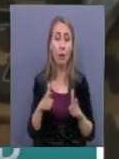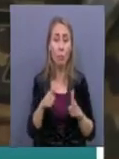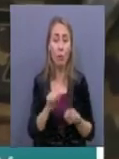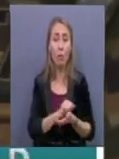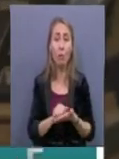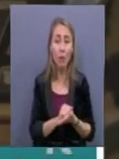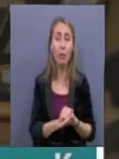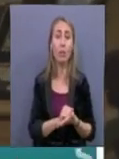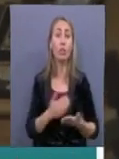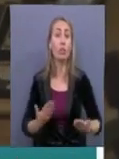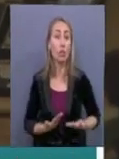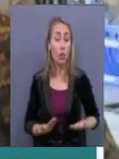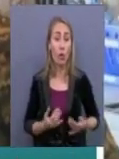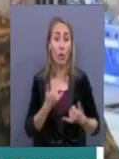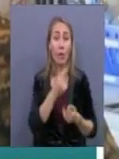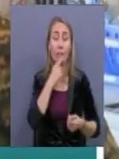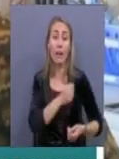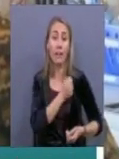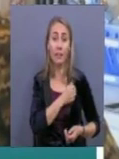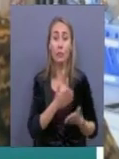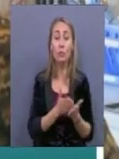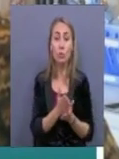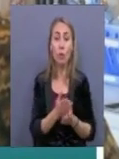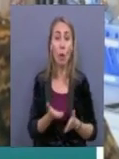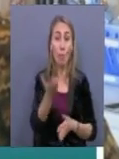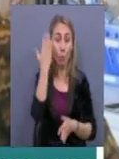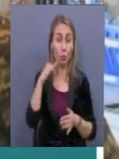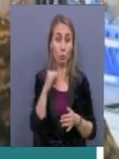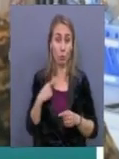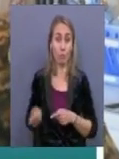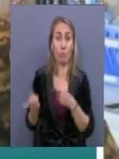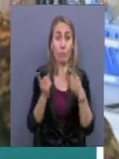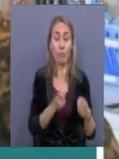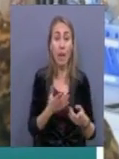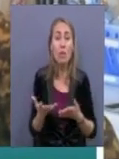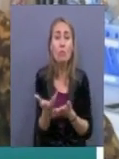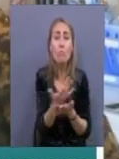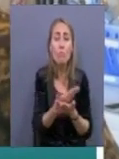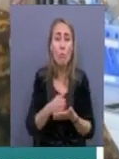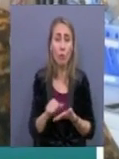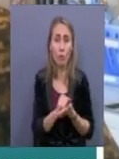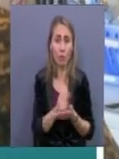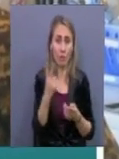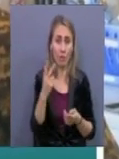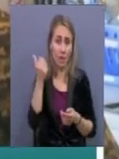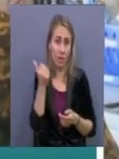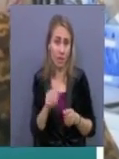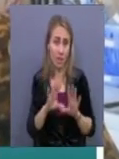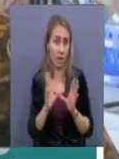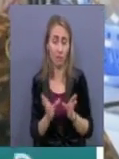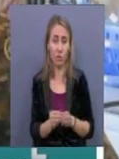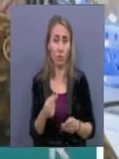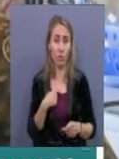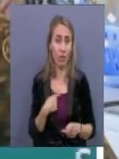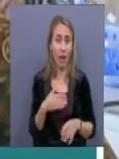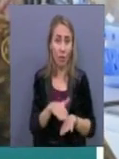Әскери баспана деген программа арқылы құжаттар дайындадық. Сол арқылы. Сенбі күні